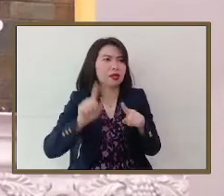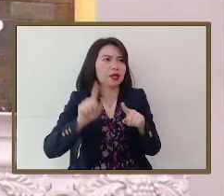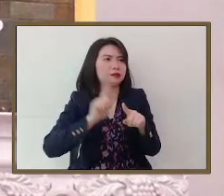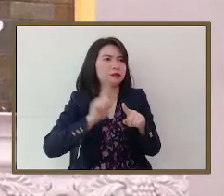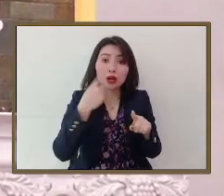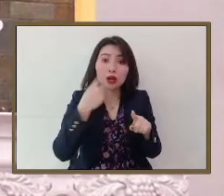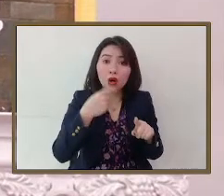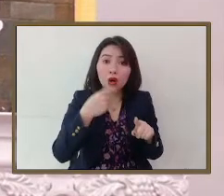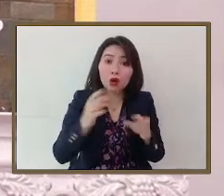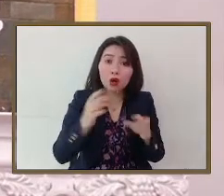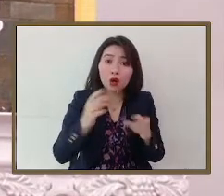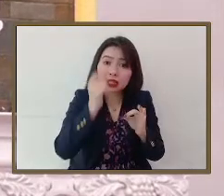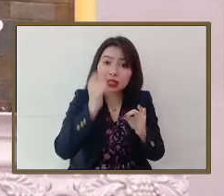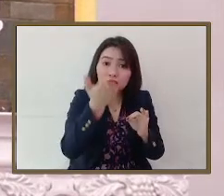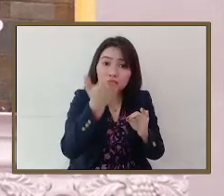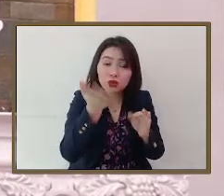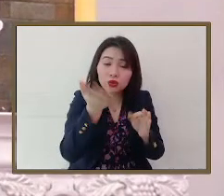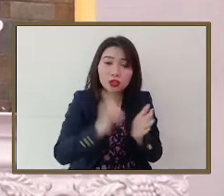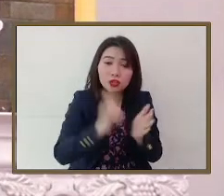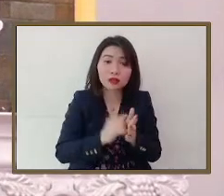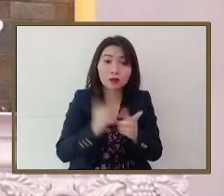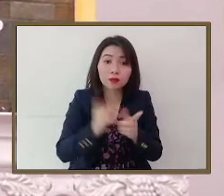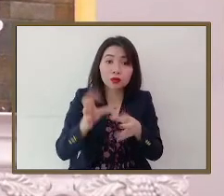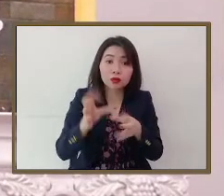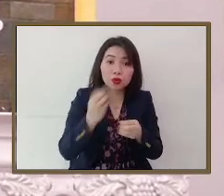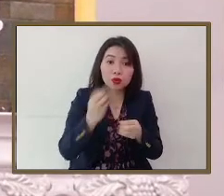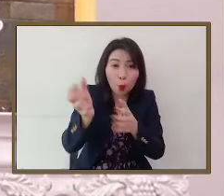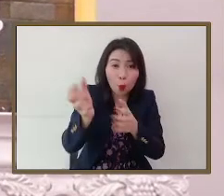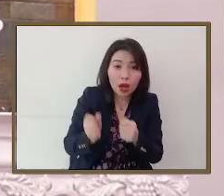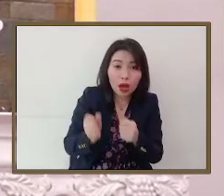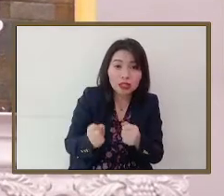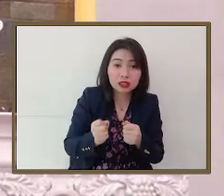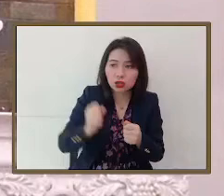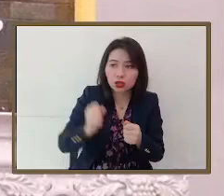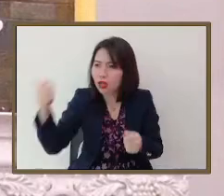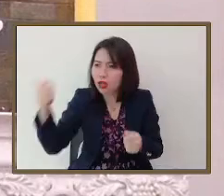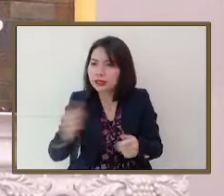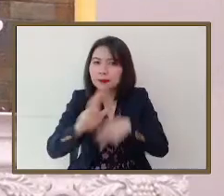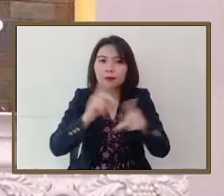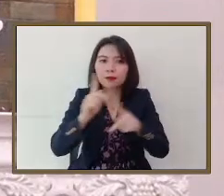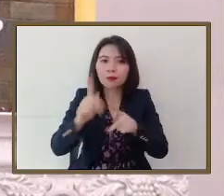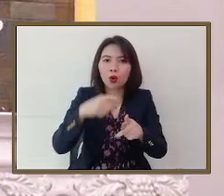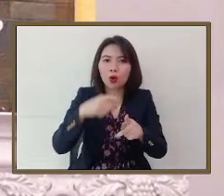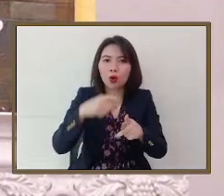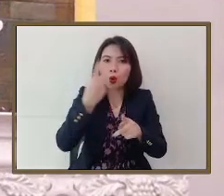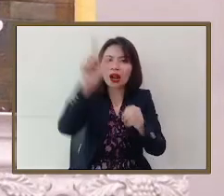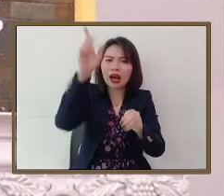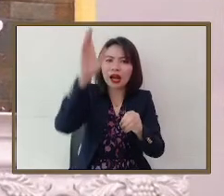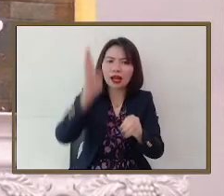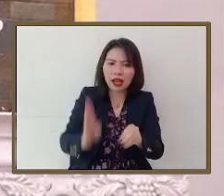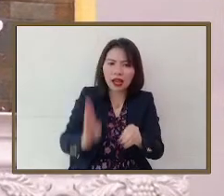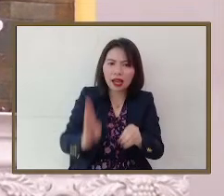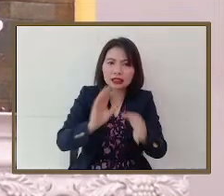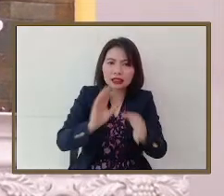Do you want the unbelievers to interpret that is already settled in heaven?